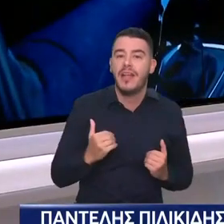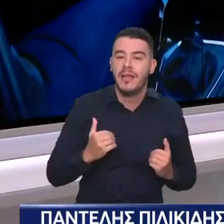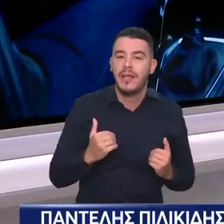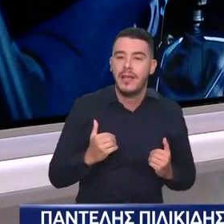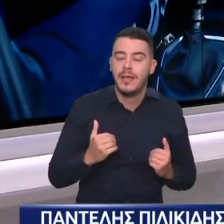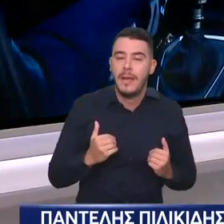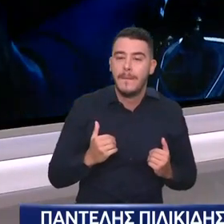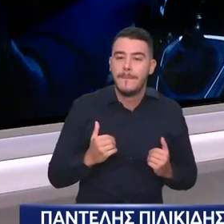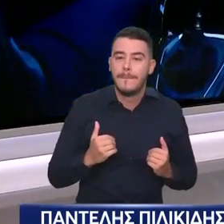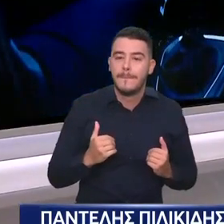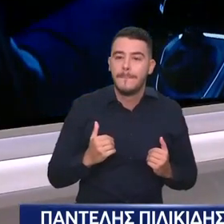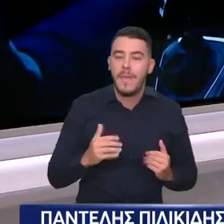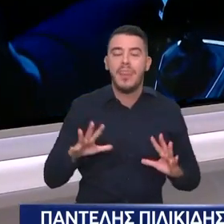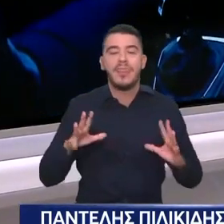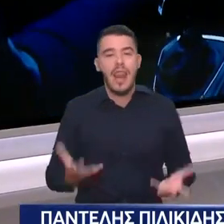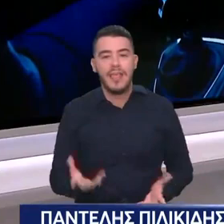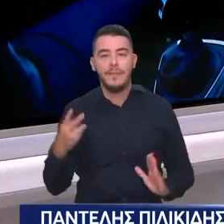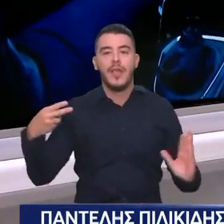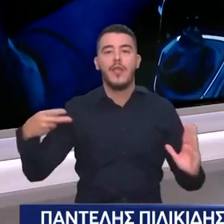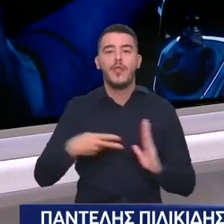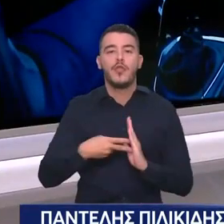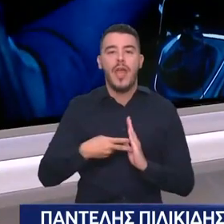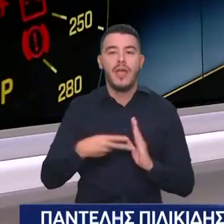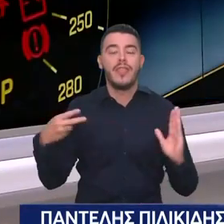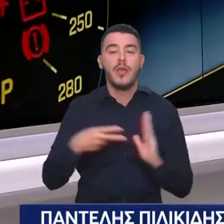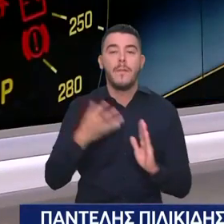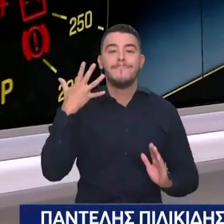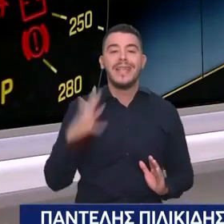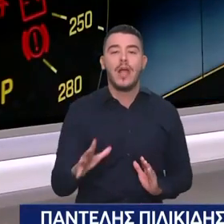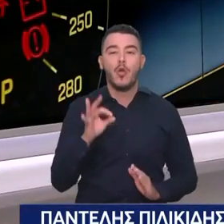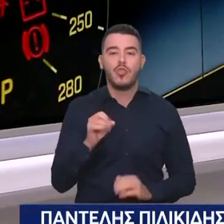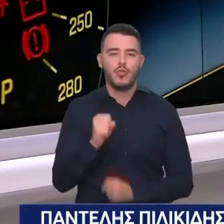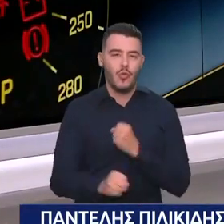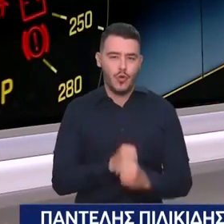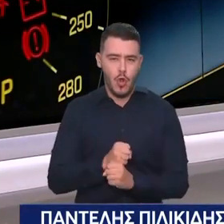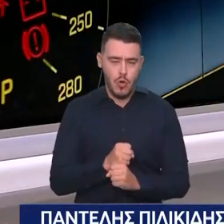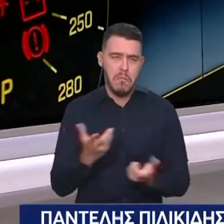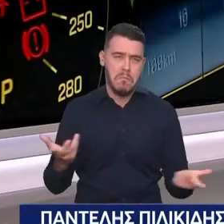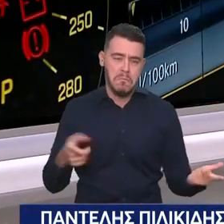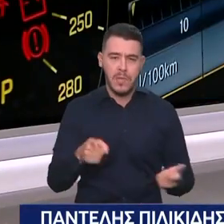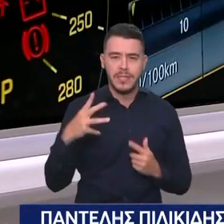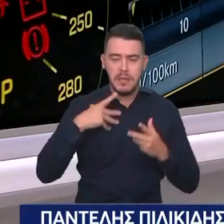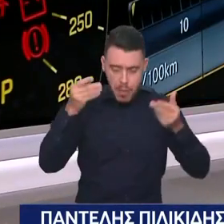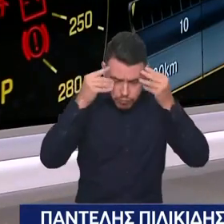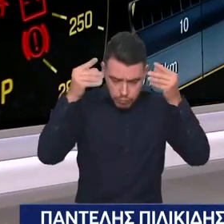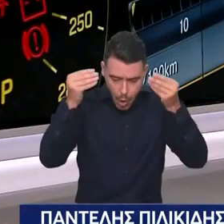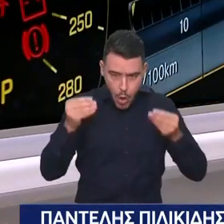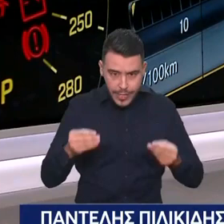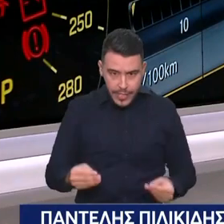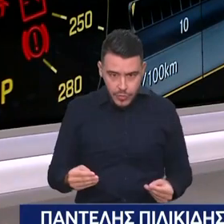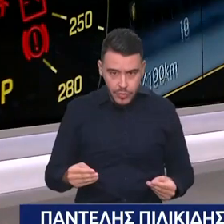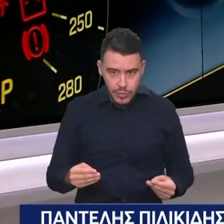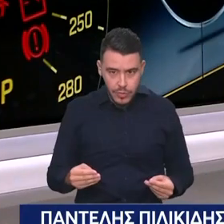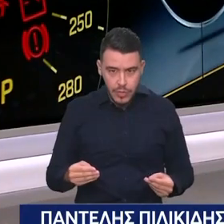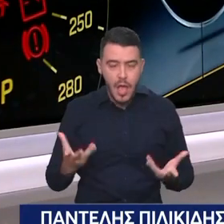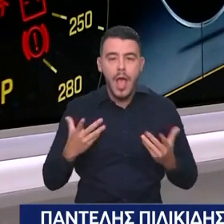πληρώνατε κατά μέσο όρο 2,5 χιλιάρικα το χρόνο. Δεν έχω αυτοκίνητο τώρα. Όχι, λέω πόσα λεφτά έχετε πληρώσει στην ασφάλεια για να το έχετε ασφαλισμένο